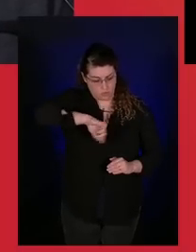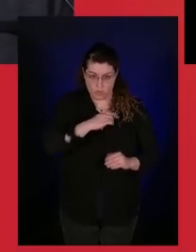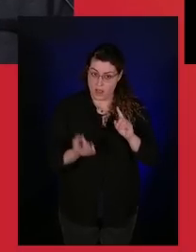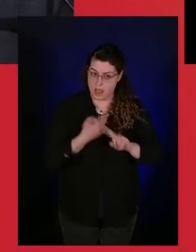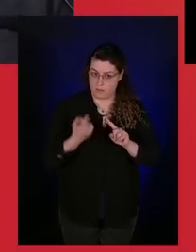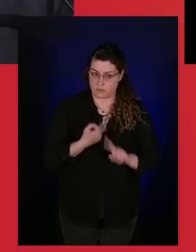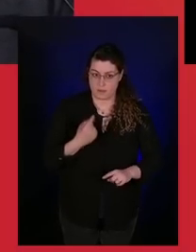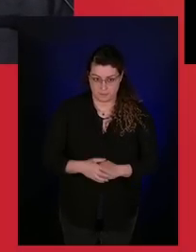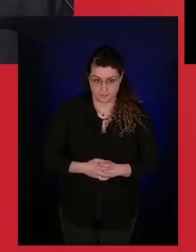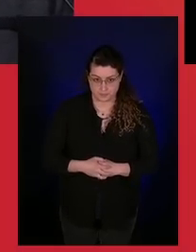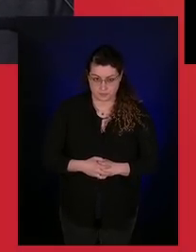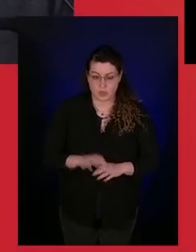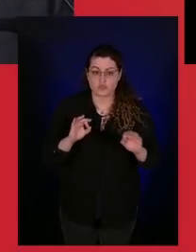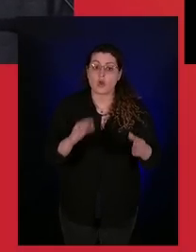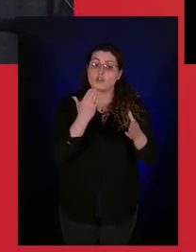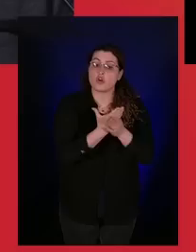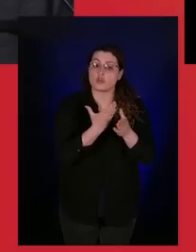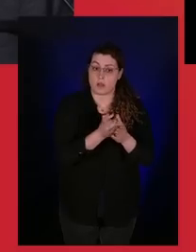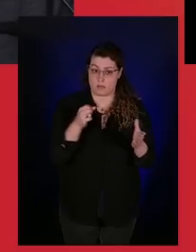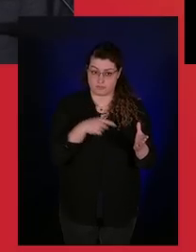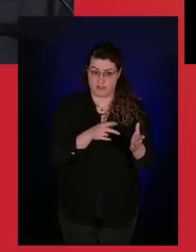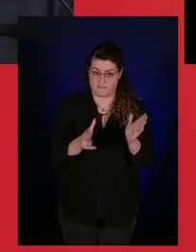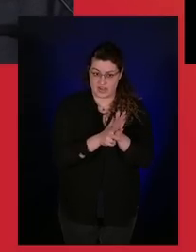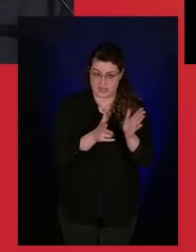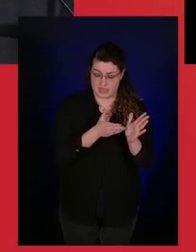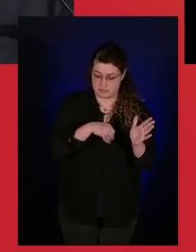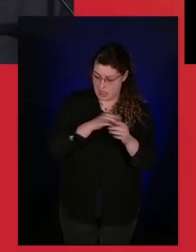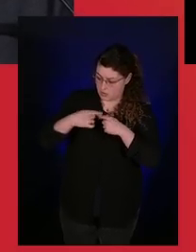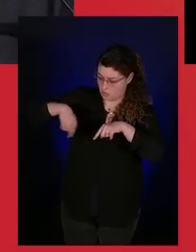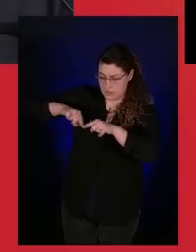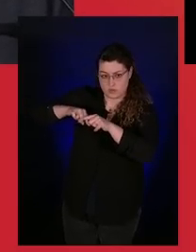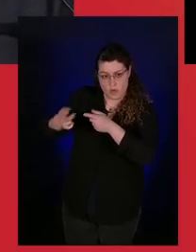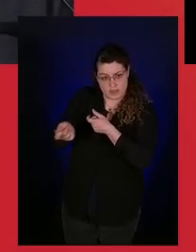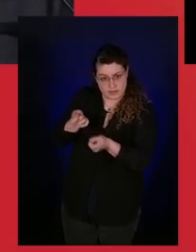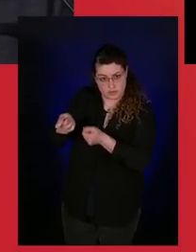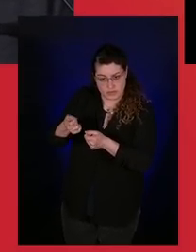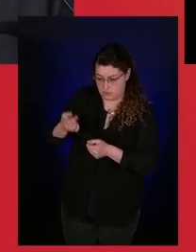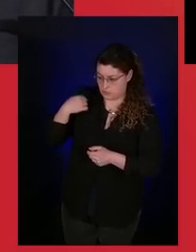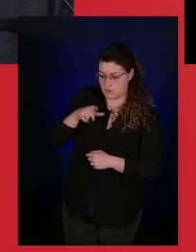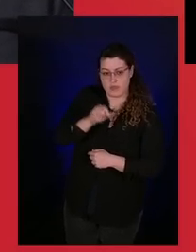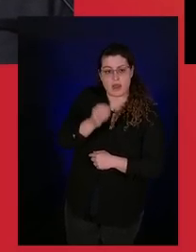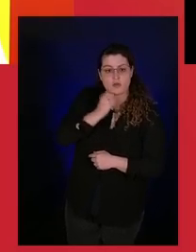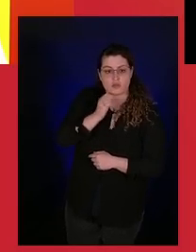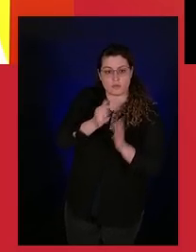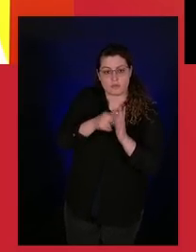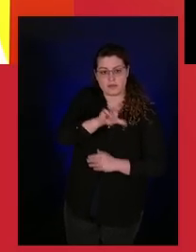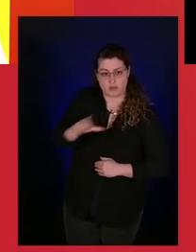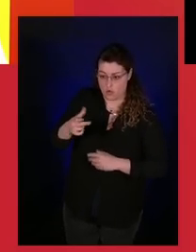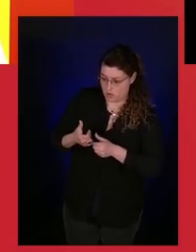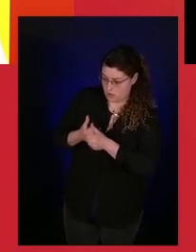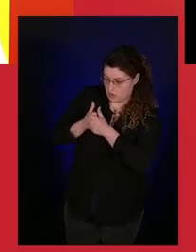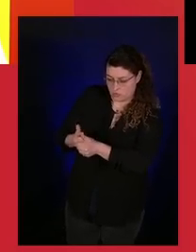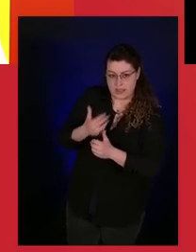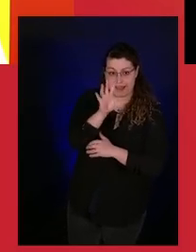attachés. Ce document a été validé par la commission exécutive du 20 octobre 2022 à l'issue de